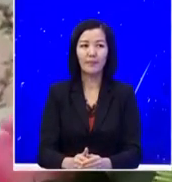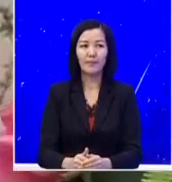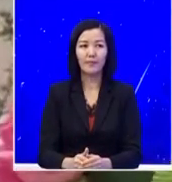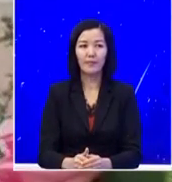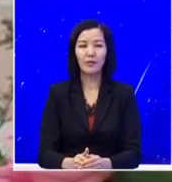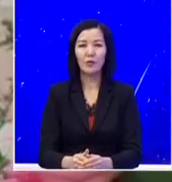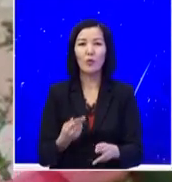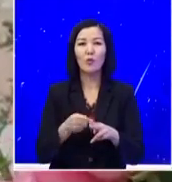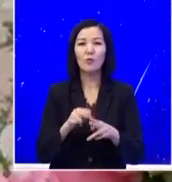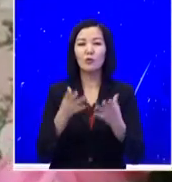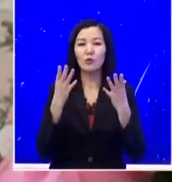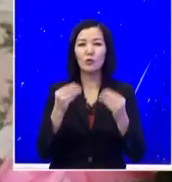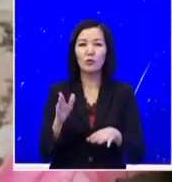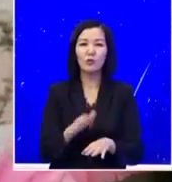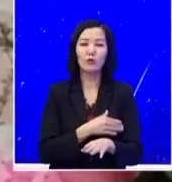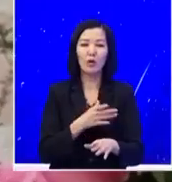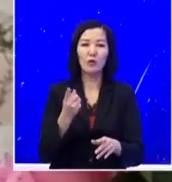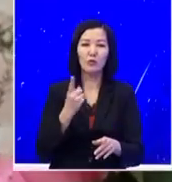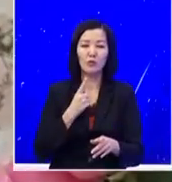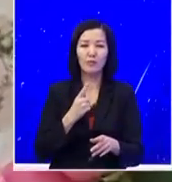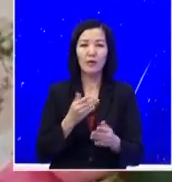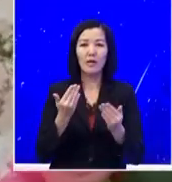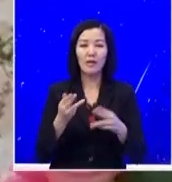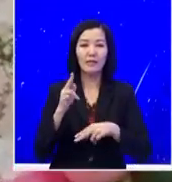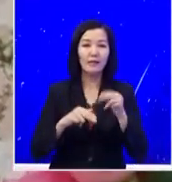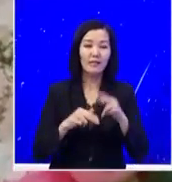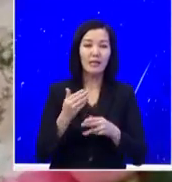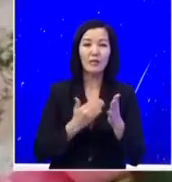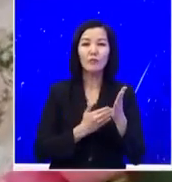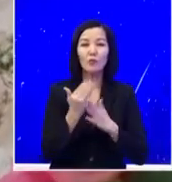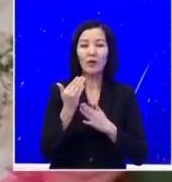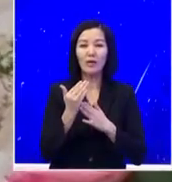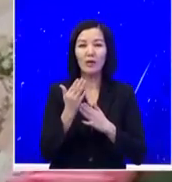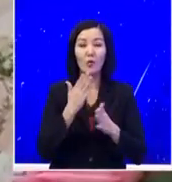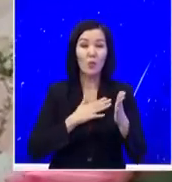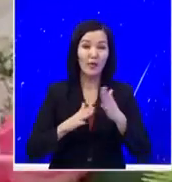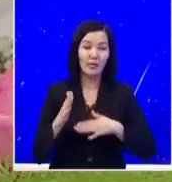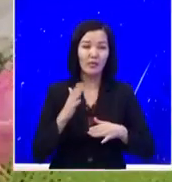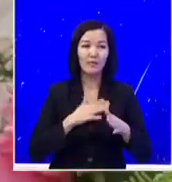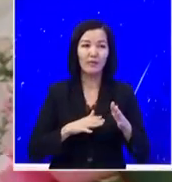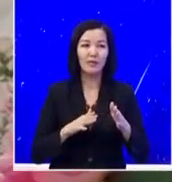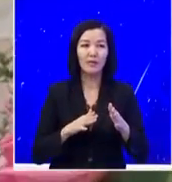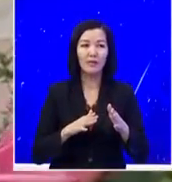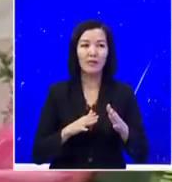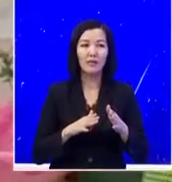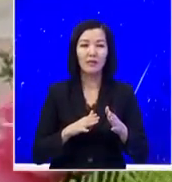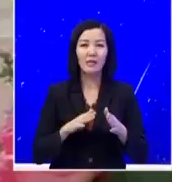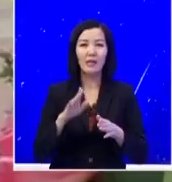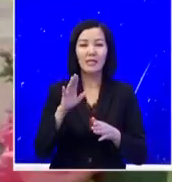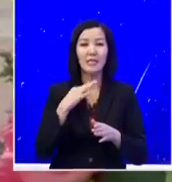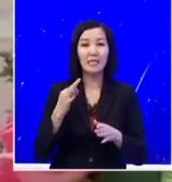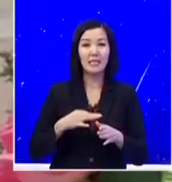өте көп күттім. Көңілім өте көтеріңкі, қуаныштымын. Енді ұлым қолыма қашан келеді деп